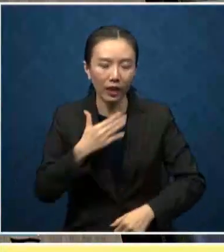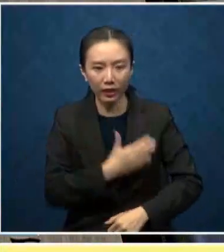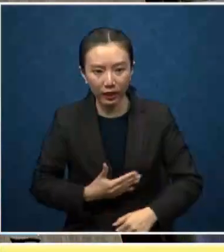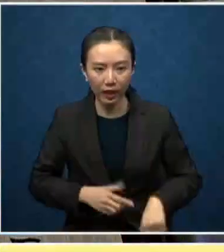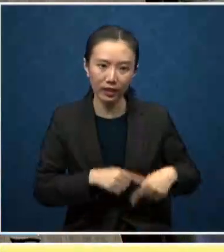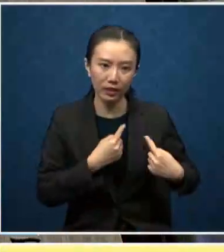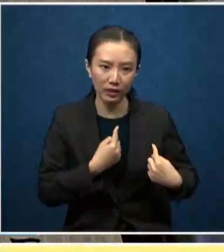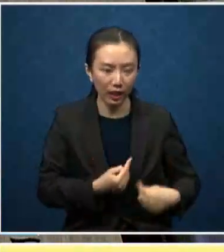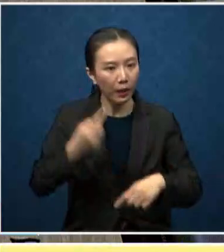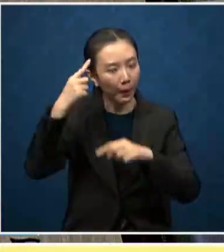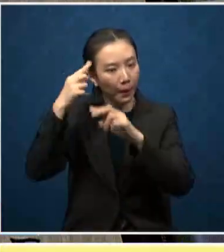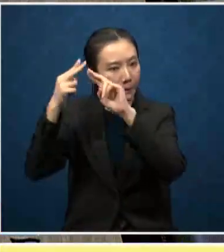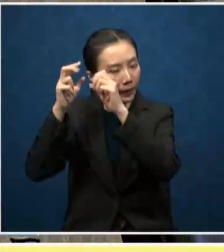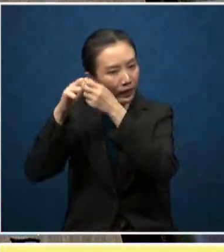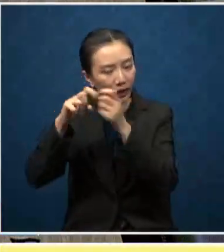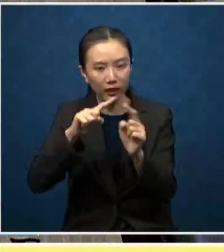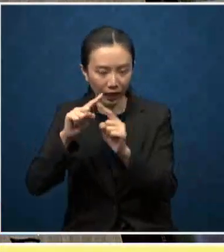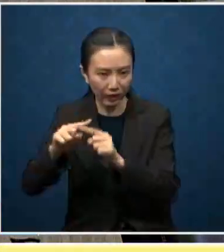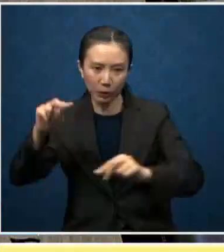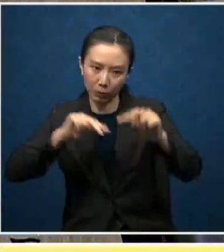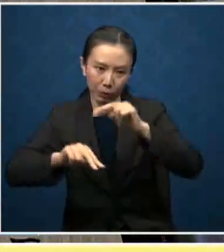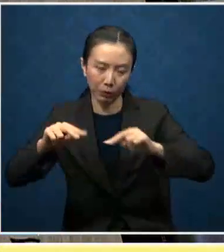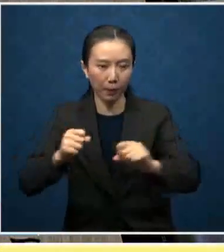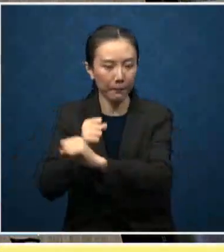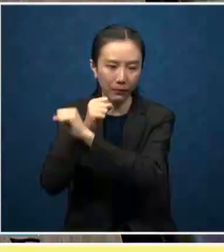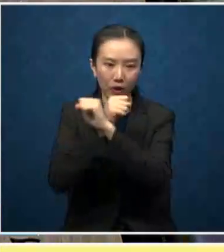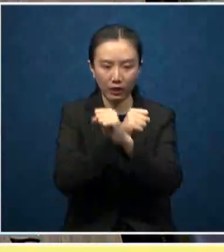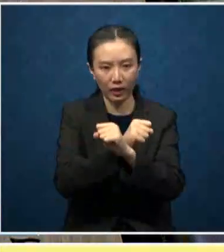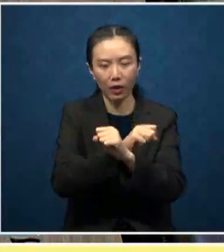สังคมได้อย่างครอบคลุม360องศาขอบคุณท่านประธานครับครับ